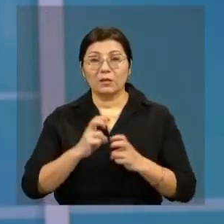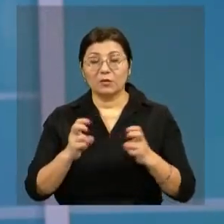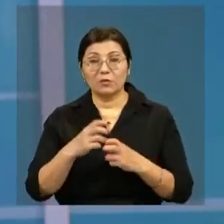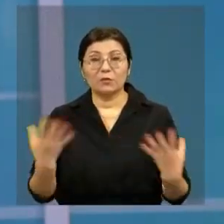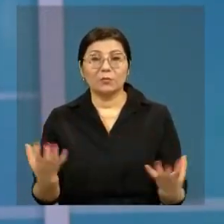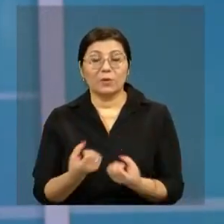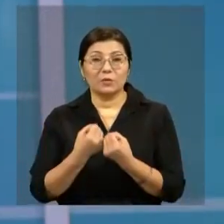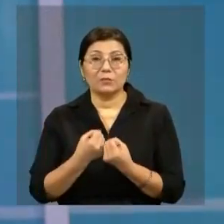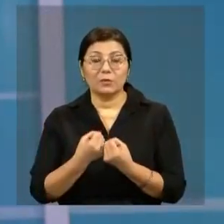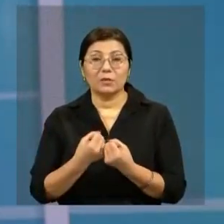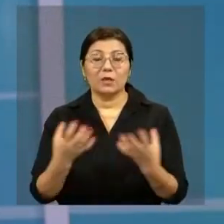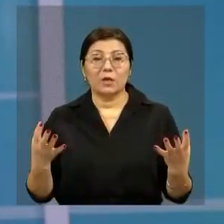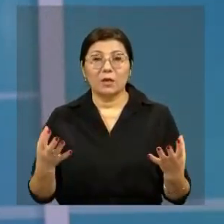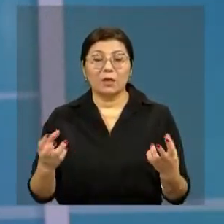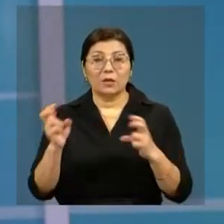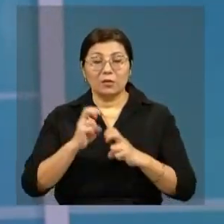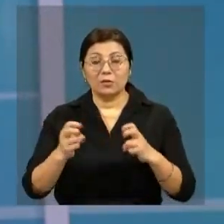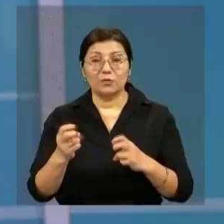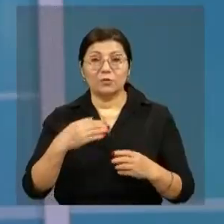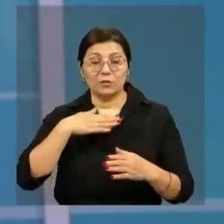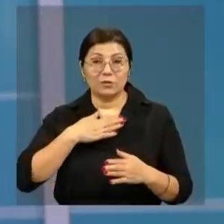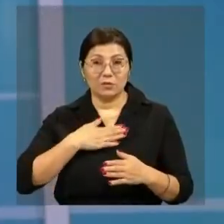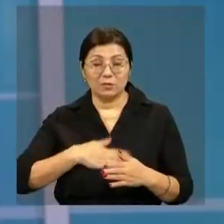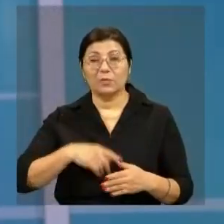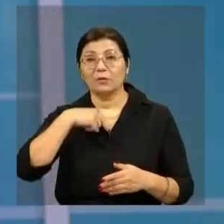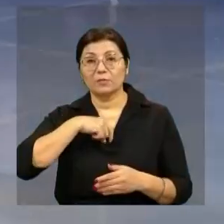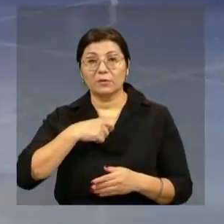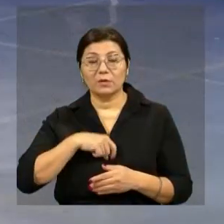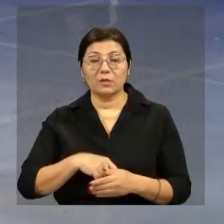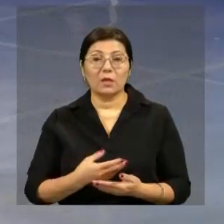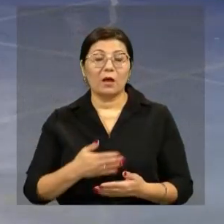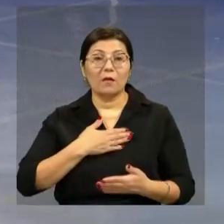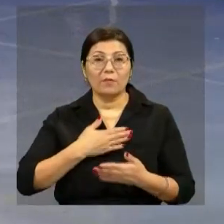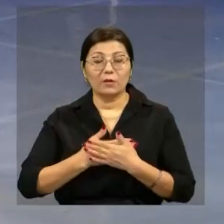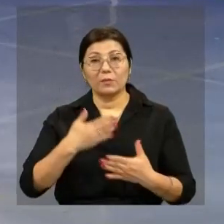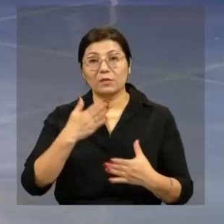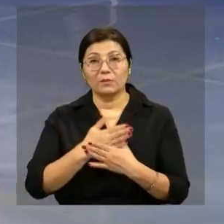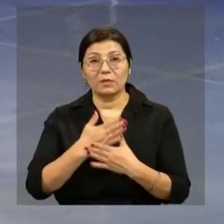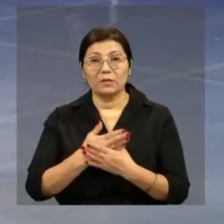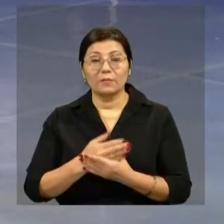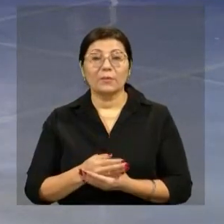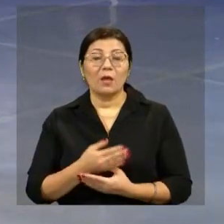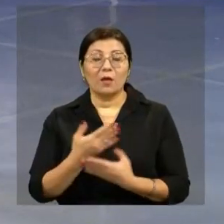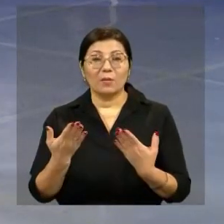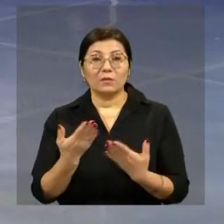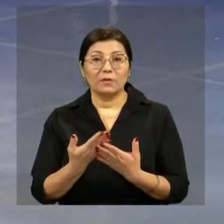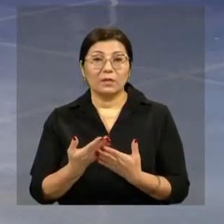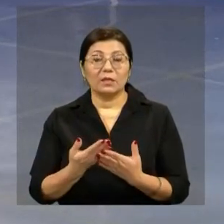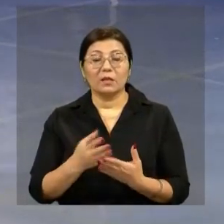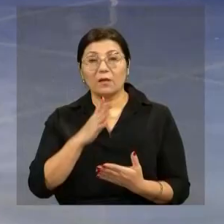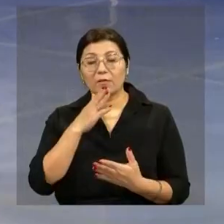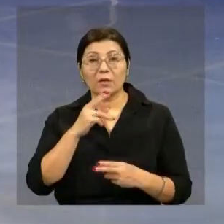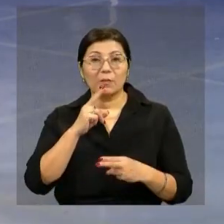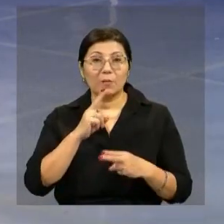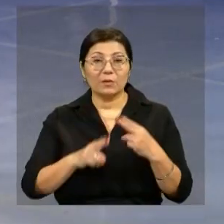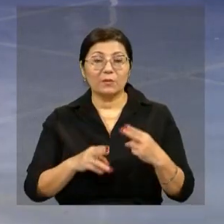поддержку, они ищут спокойствие души, а волонтерство это компенсирует. Ну, Асим, вы очень интересный собеседник. К сожалению, время нашей программы истекает.